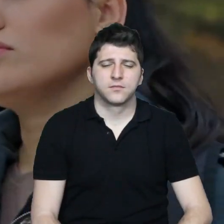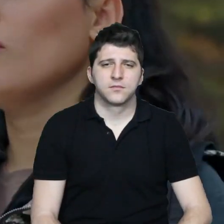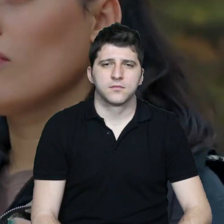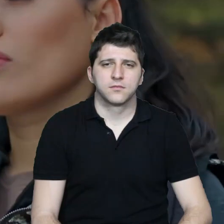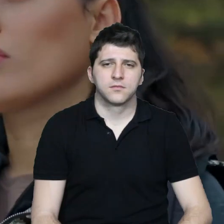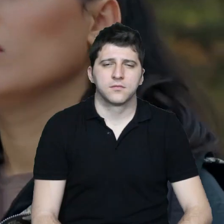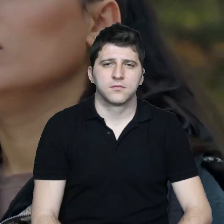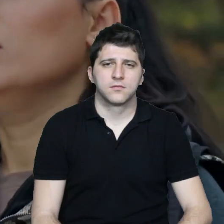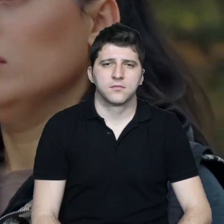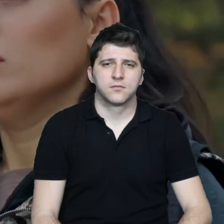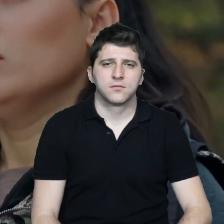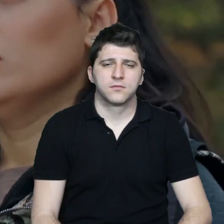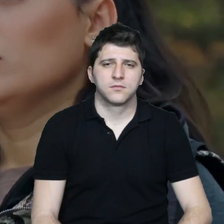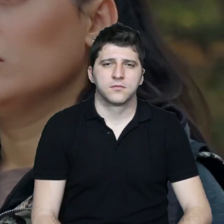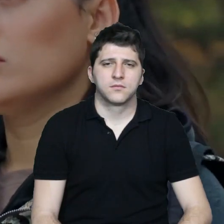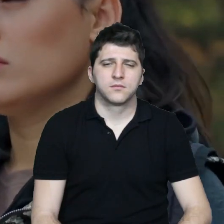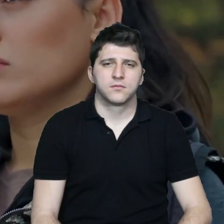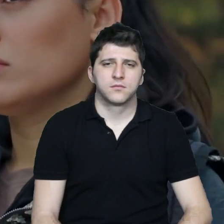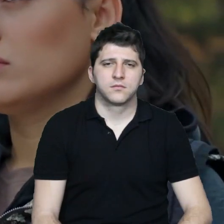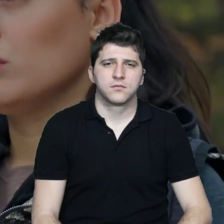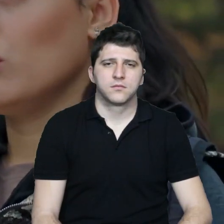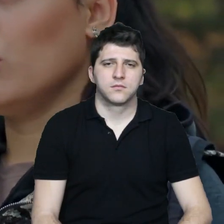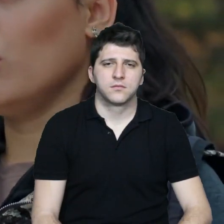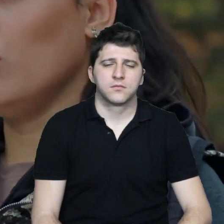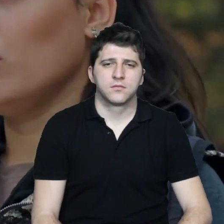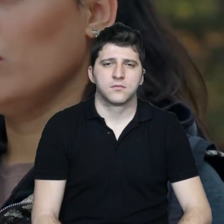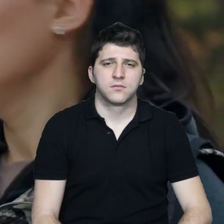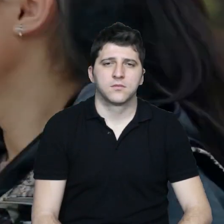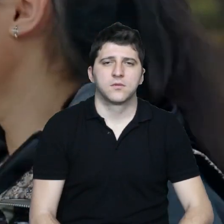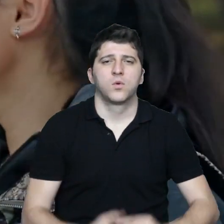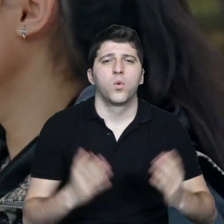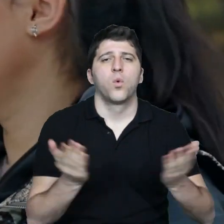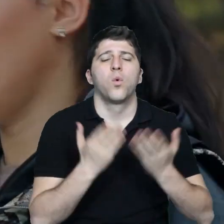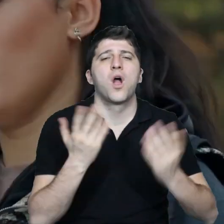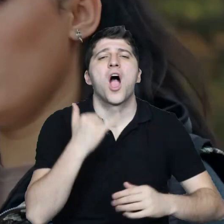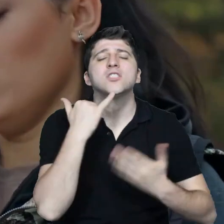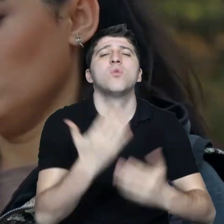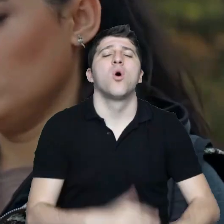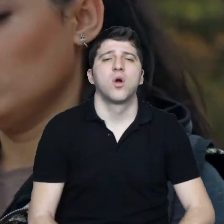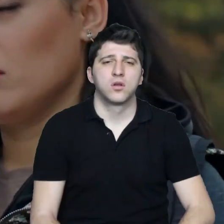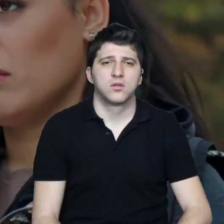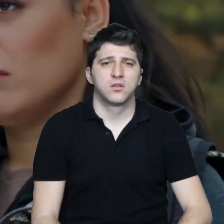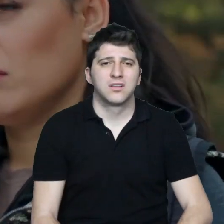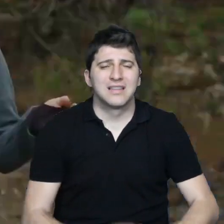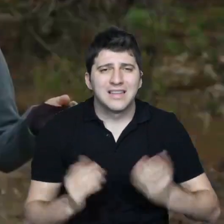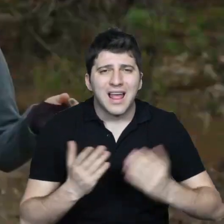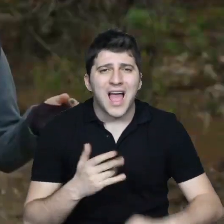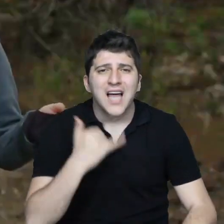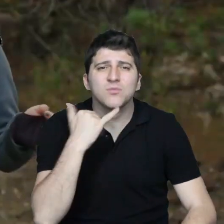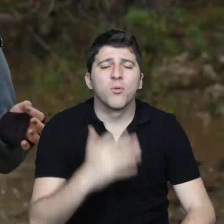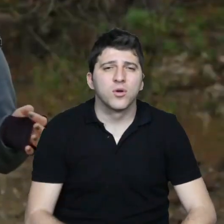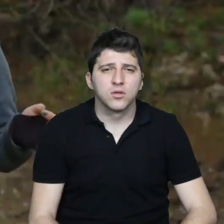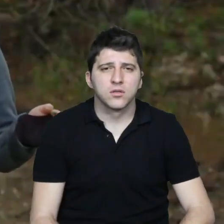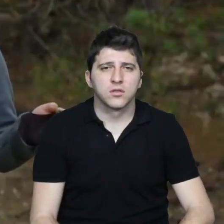seyrek saçlarının birkaç tanesi alnına dökülüyor. Oo, açmıyor bile ya. Ne? Açmıyor